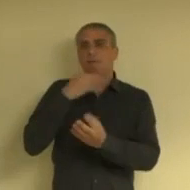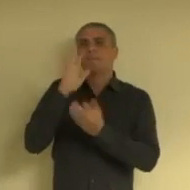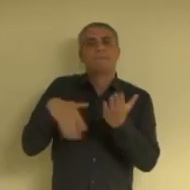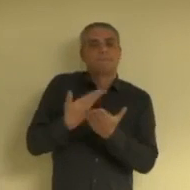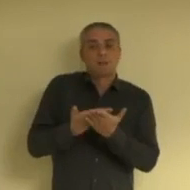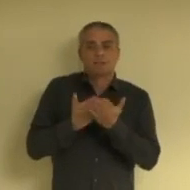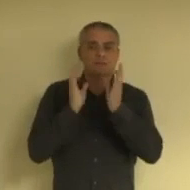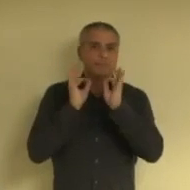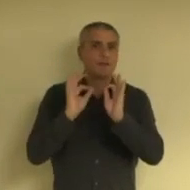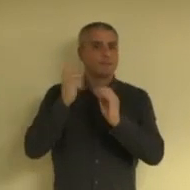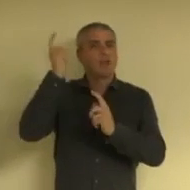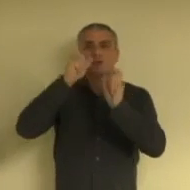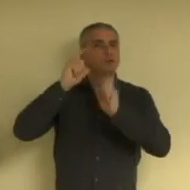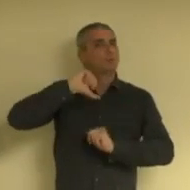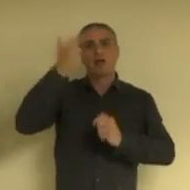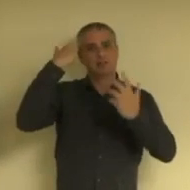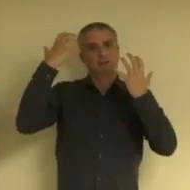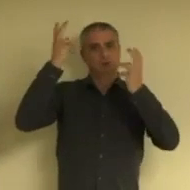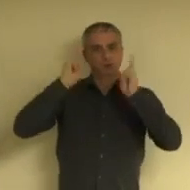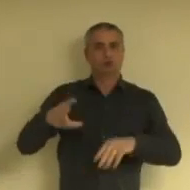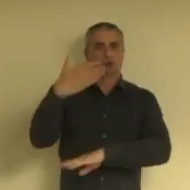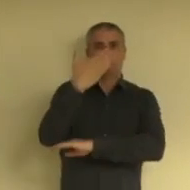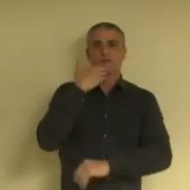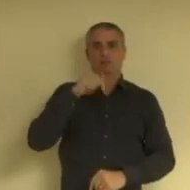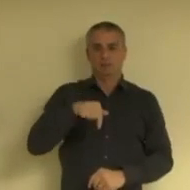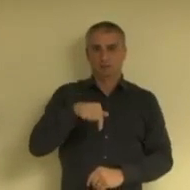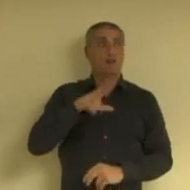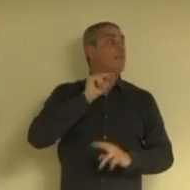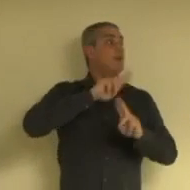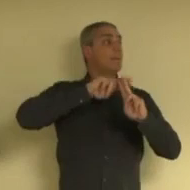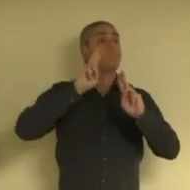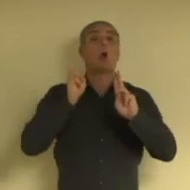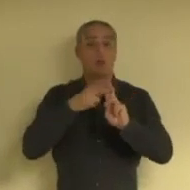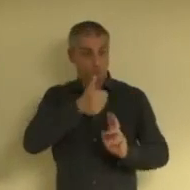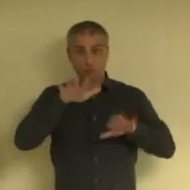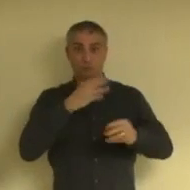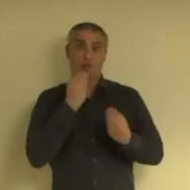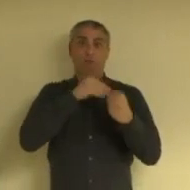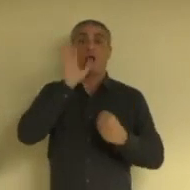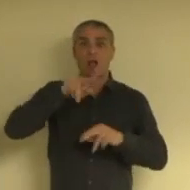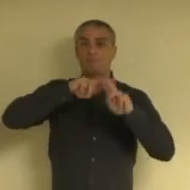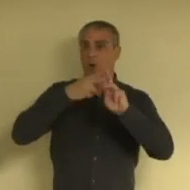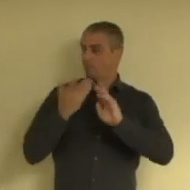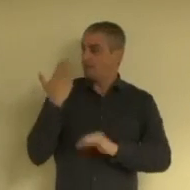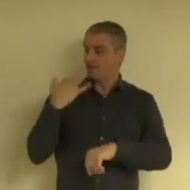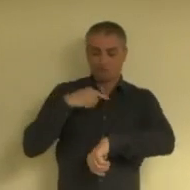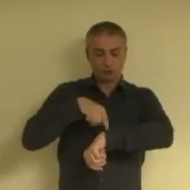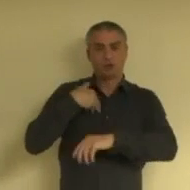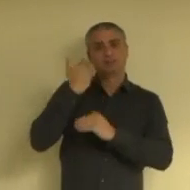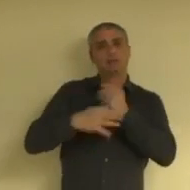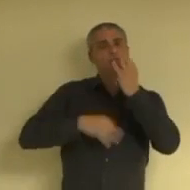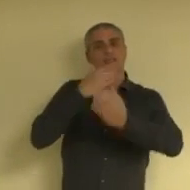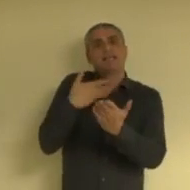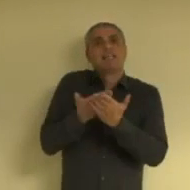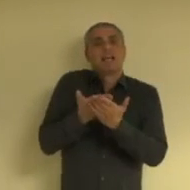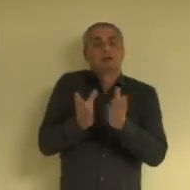מתייעצים באמת עם המוחות הטובים ביותר שיש במדינה, וגם בעולם. אני לפני כמה שעות סיימתי